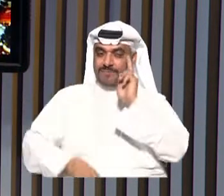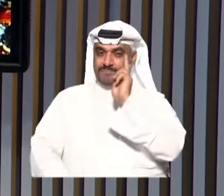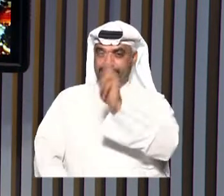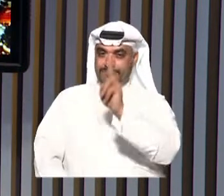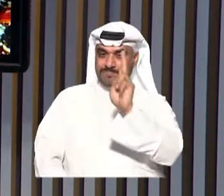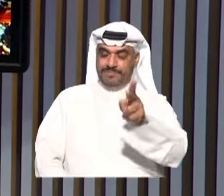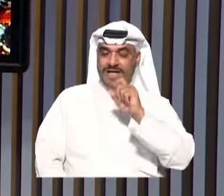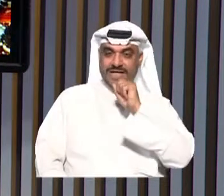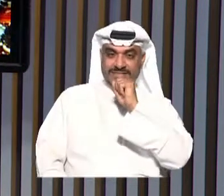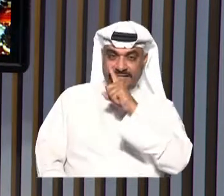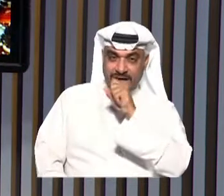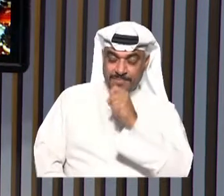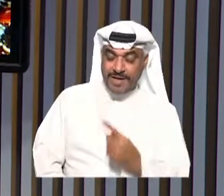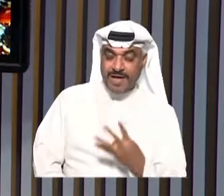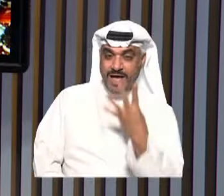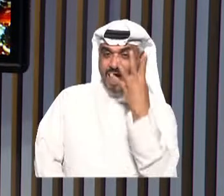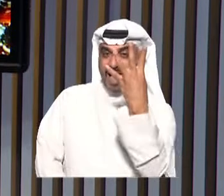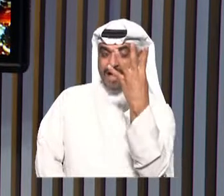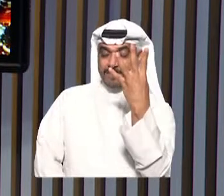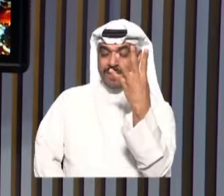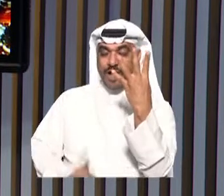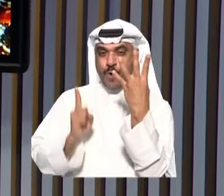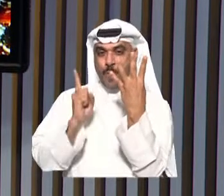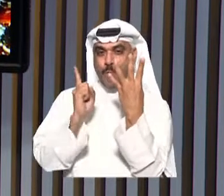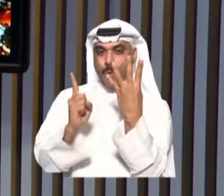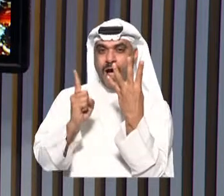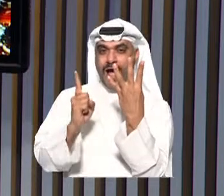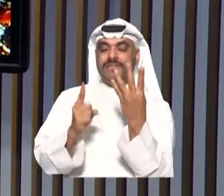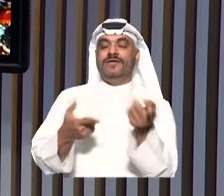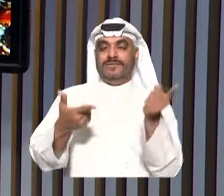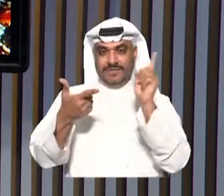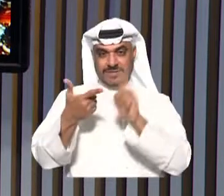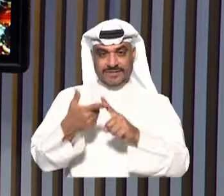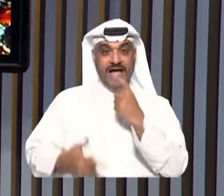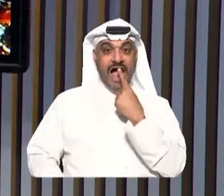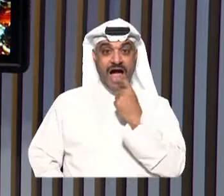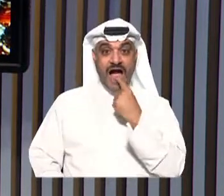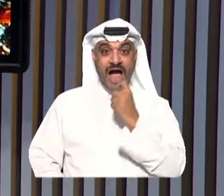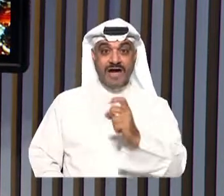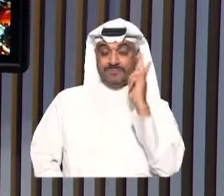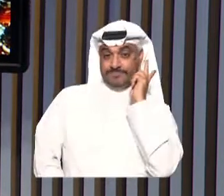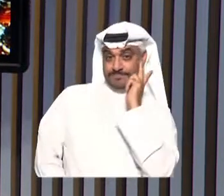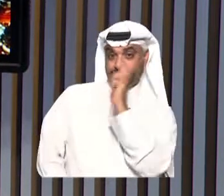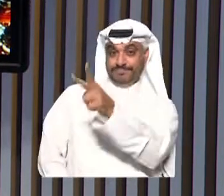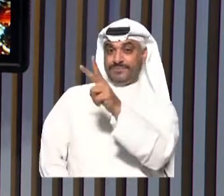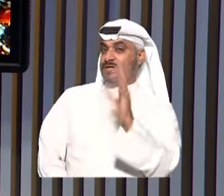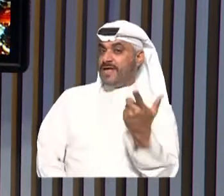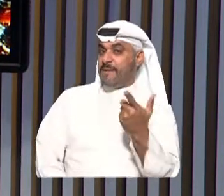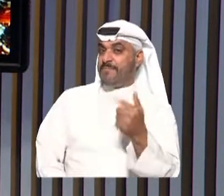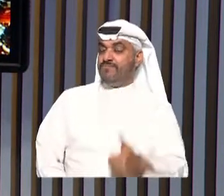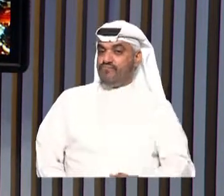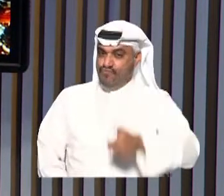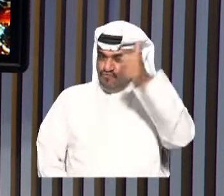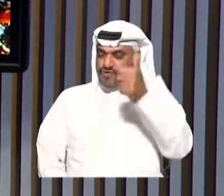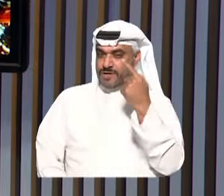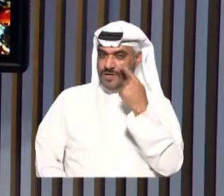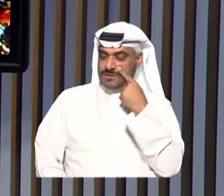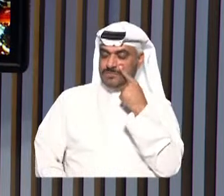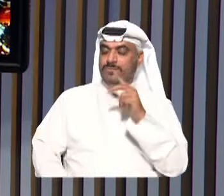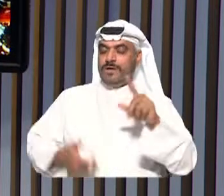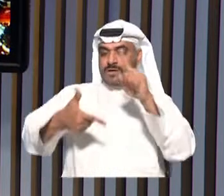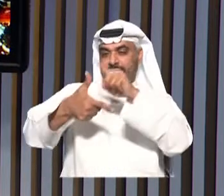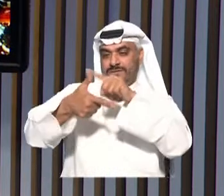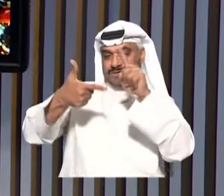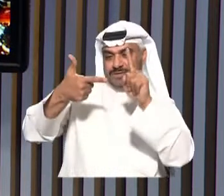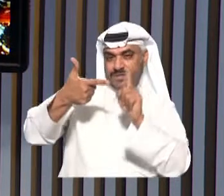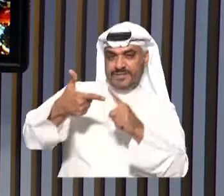السلمية بأربعة أهداف مقابل هدف واحد، في حين تمكن القادسية في المواجهة الثانية من الحفاظ على مركز الوصافة بعد